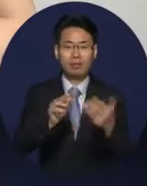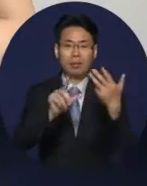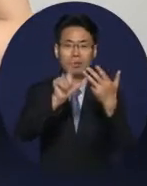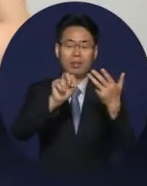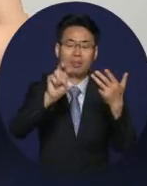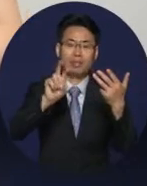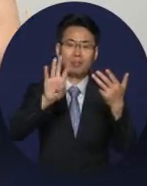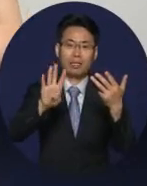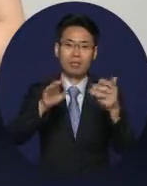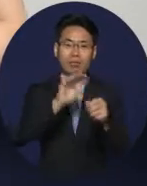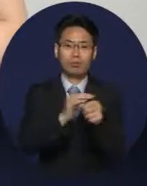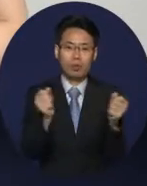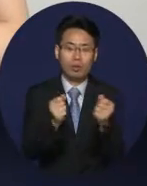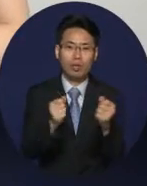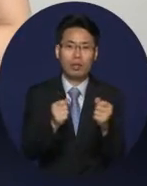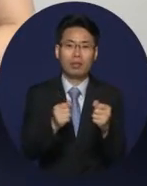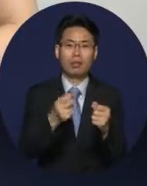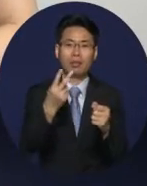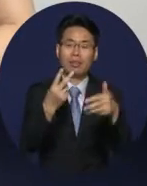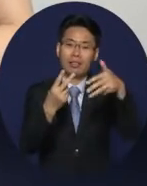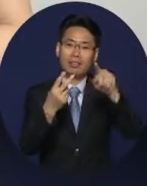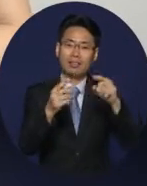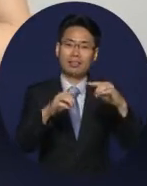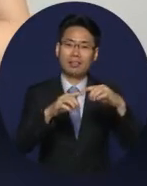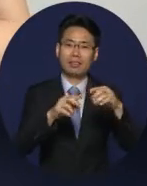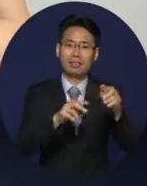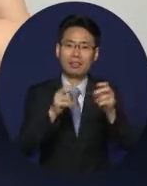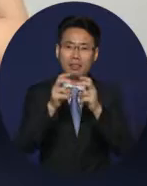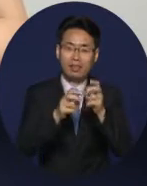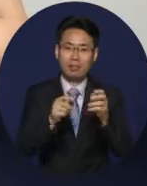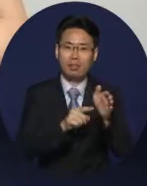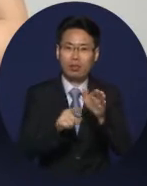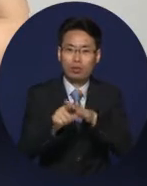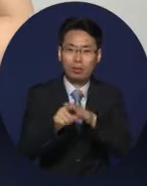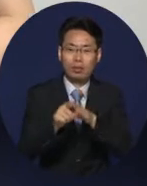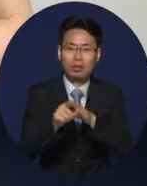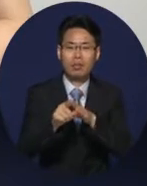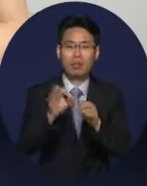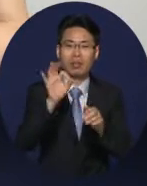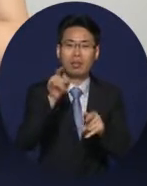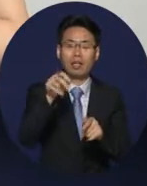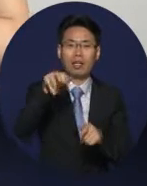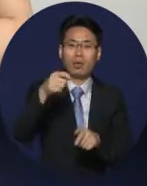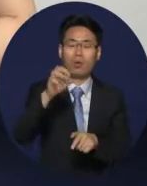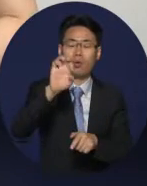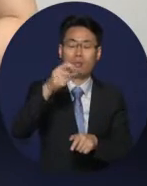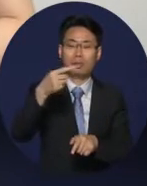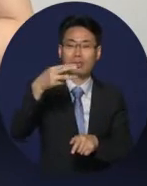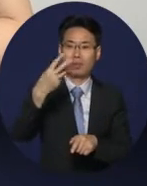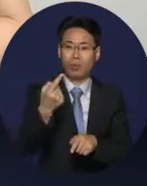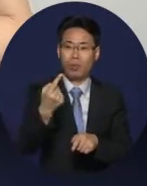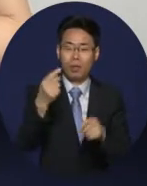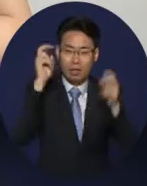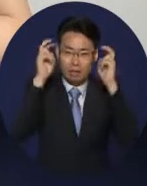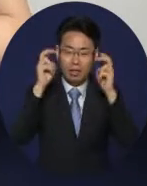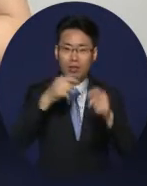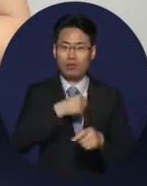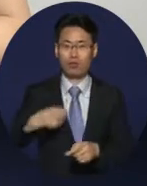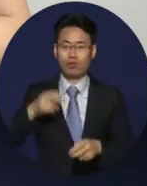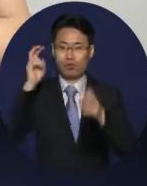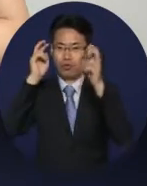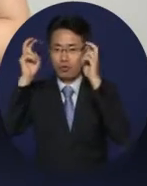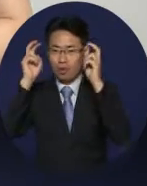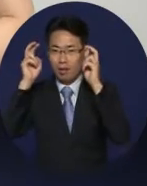포항시는 8월 24일 경상북도와 함께 2차 전지 사업 분야의 선두주자인 주식회사 에코프로, 그리고 중국 GM